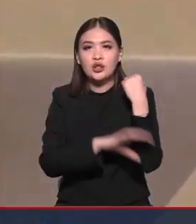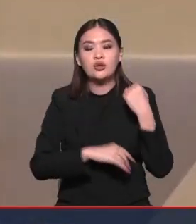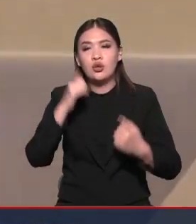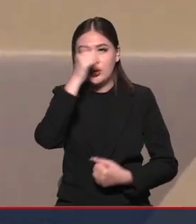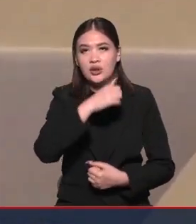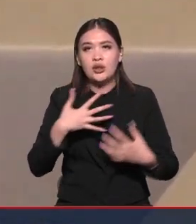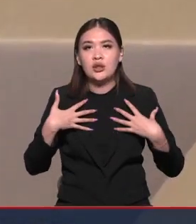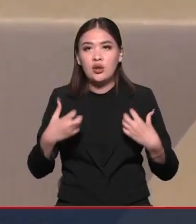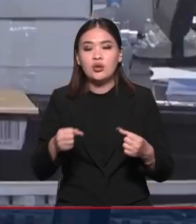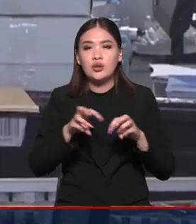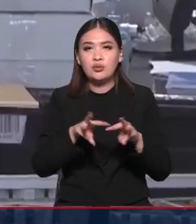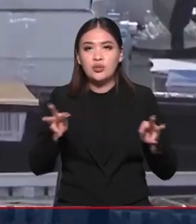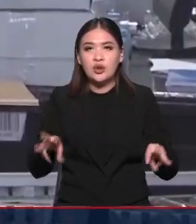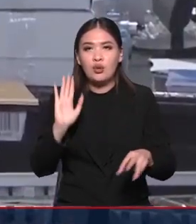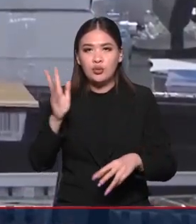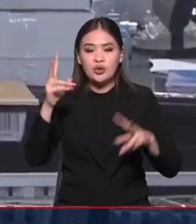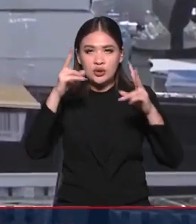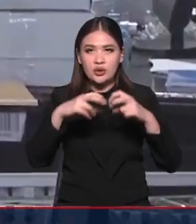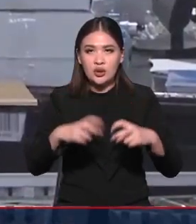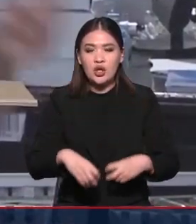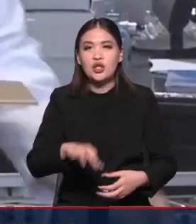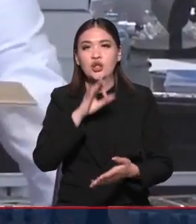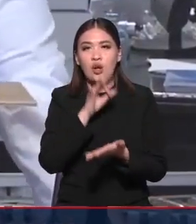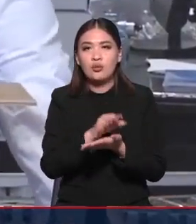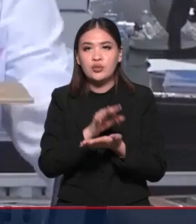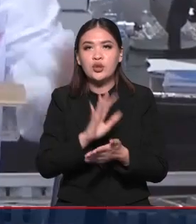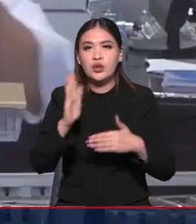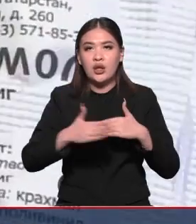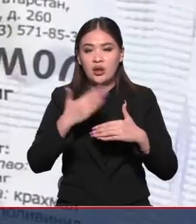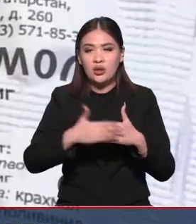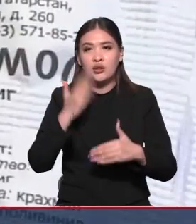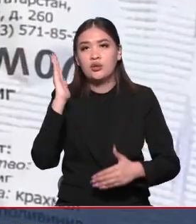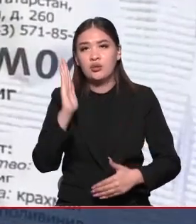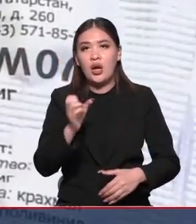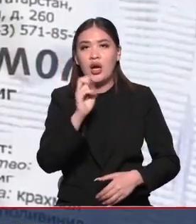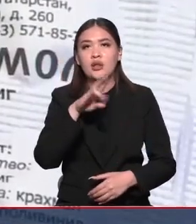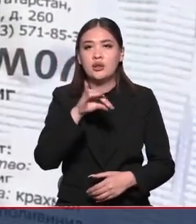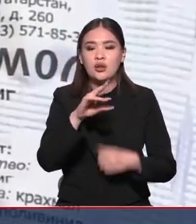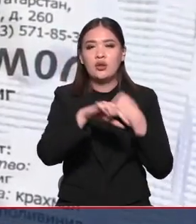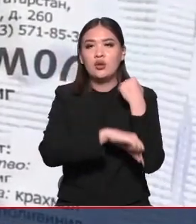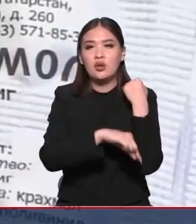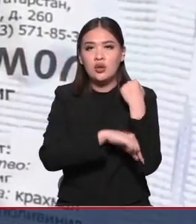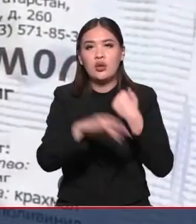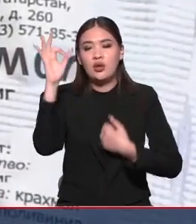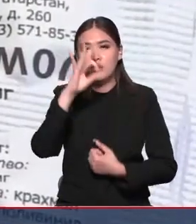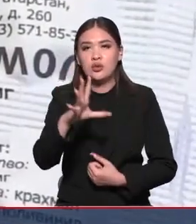сақтау министрлігінде ауқымды тексеріс жүреді. Жауаптылар жазасыз қалмайды. Қазірдің өзінде антикор СК фармация желге